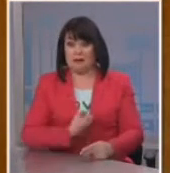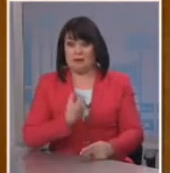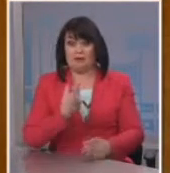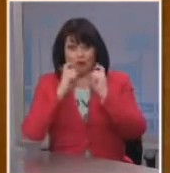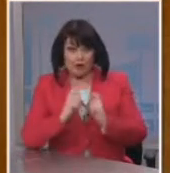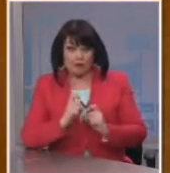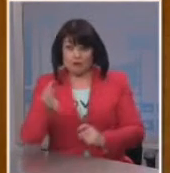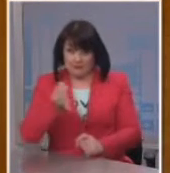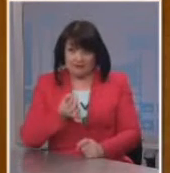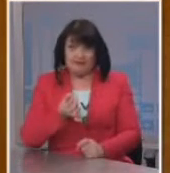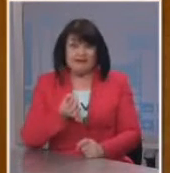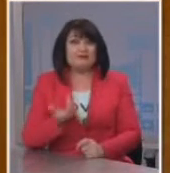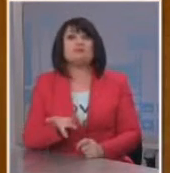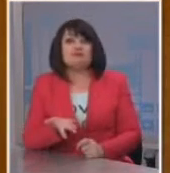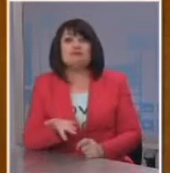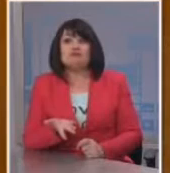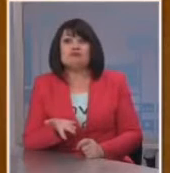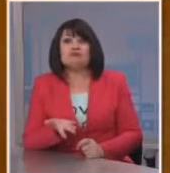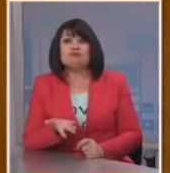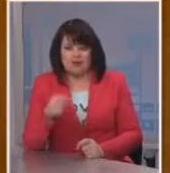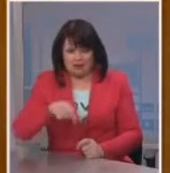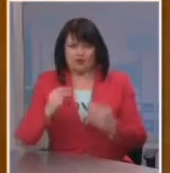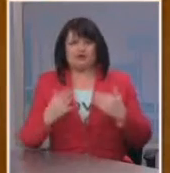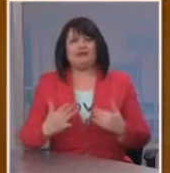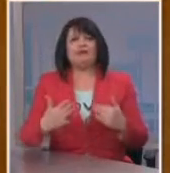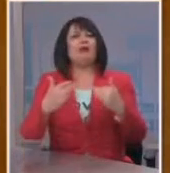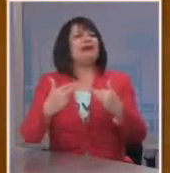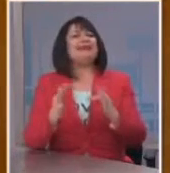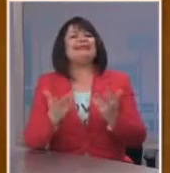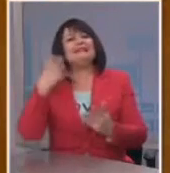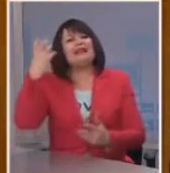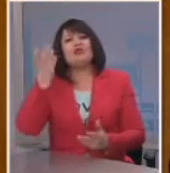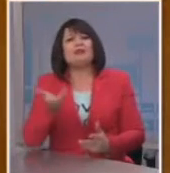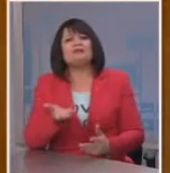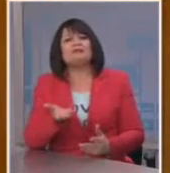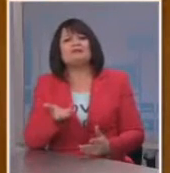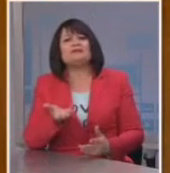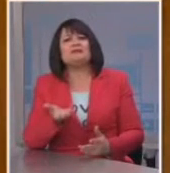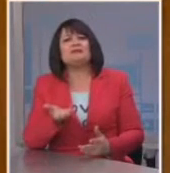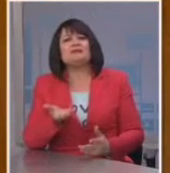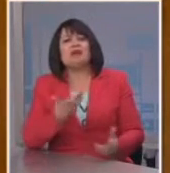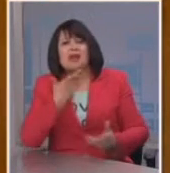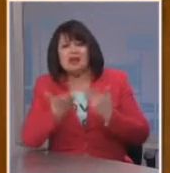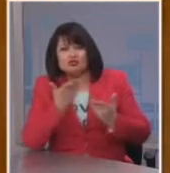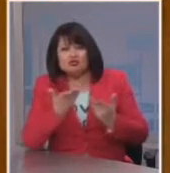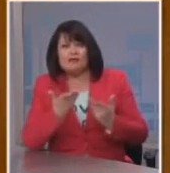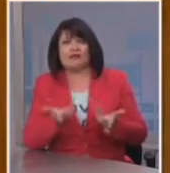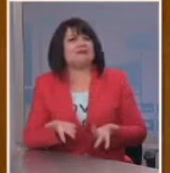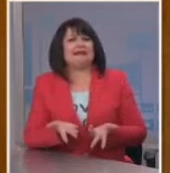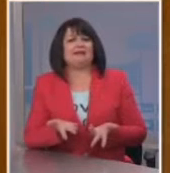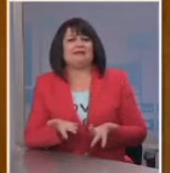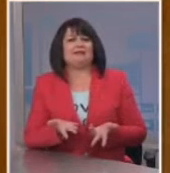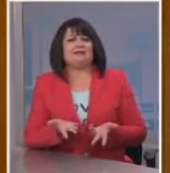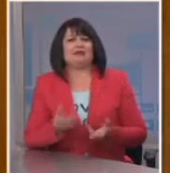την υποχρέωση να εξηγήσετε και στη Βουλή και στο λαό τι εννοείτε? Λειτουργικές δαπάνες? Μα ακόμα και ο